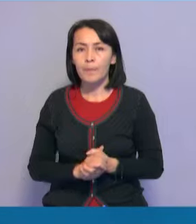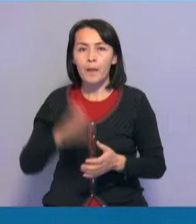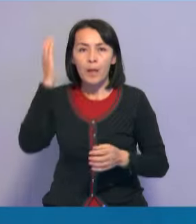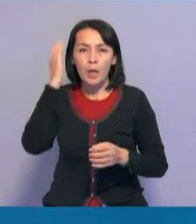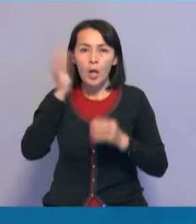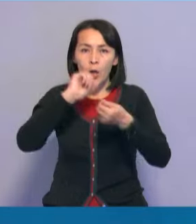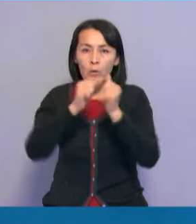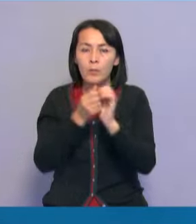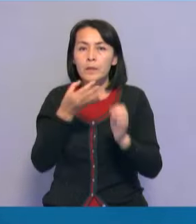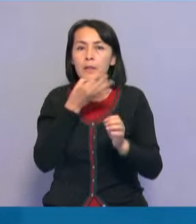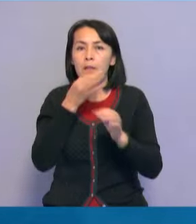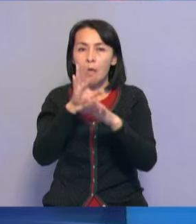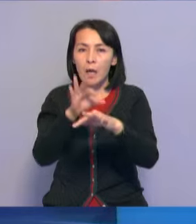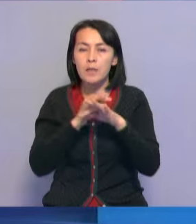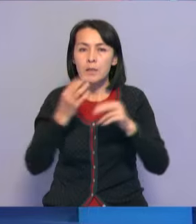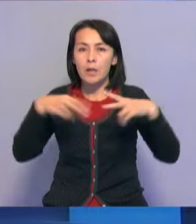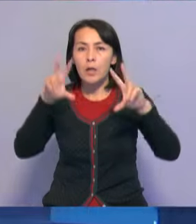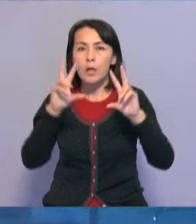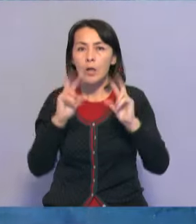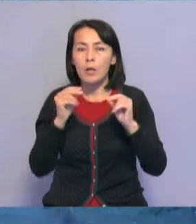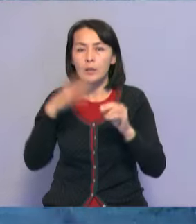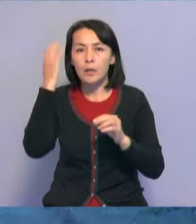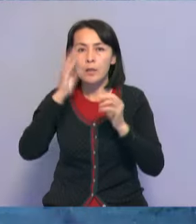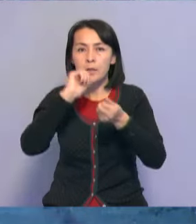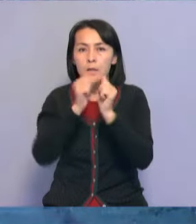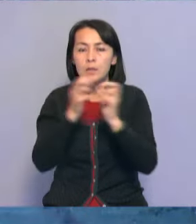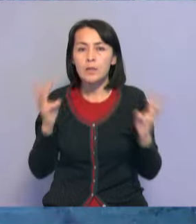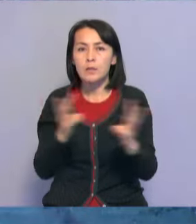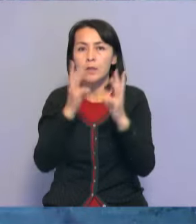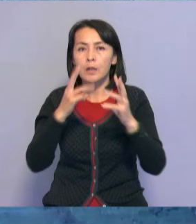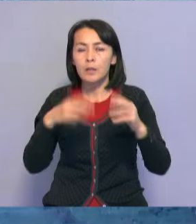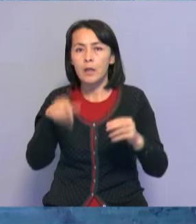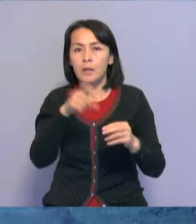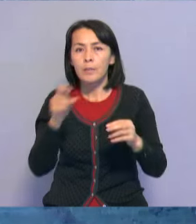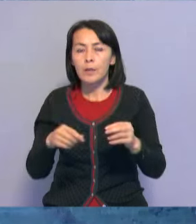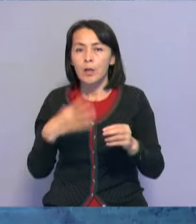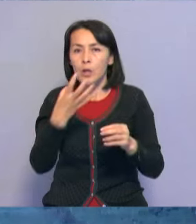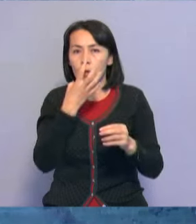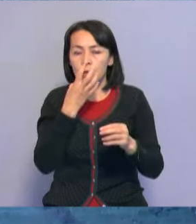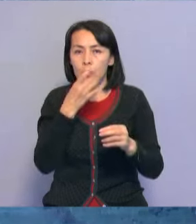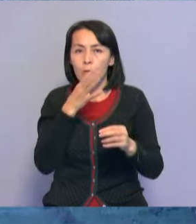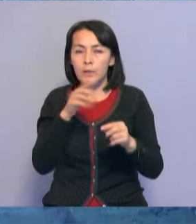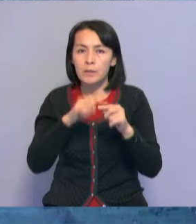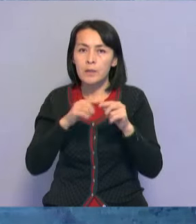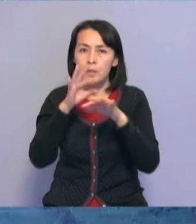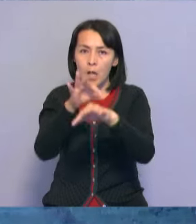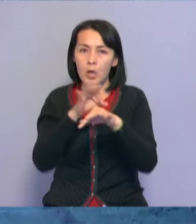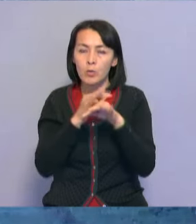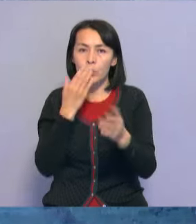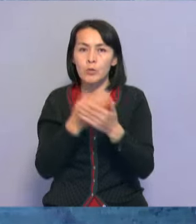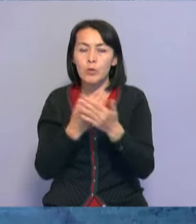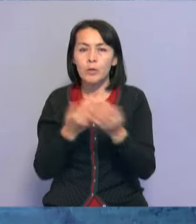Көмірді ертерек алып қойыңыз. Мамандар қатты отын тұтынатын тұрғындарға қазір күн жылы кезек азда қамданып қалуға кеңес беріп